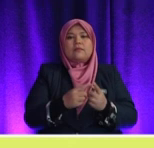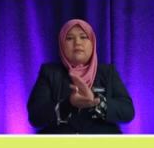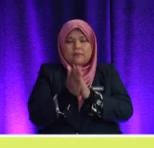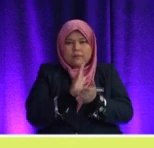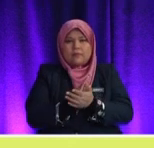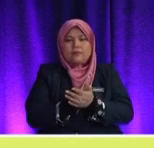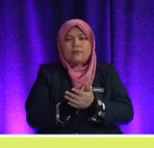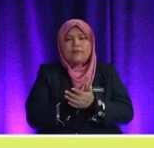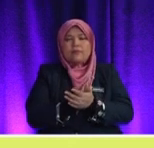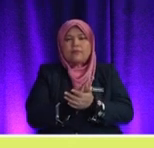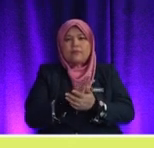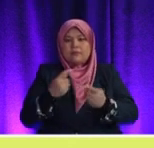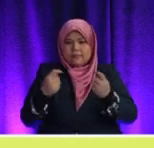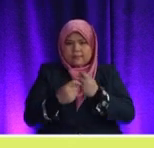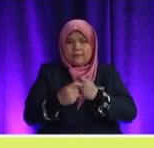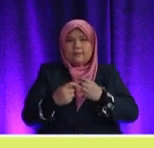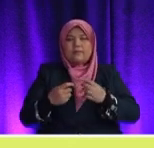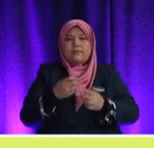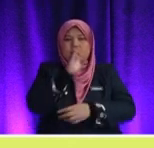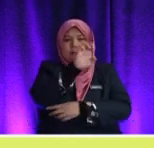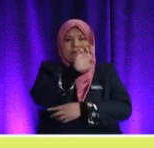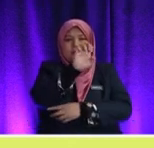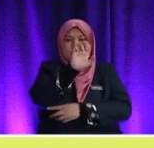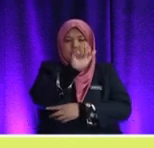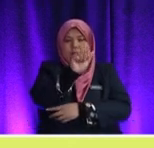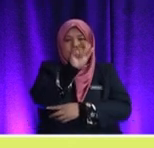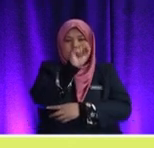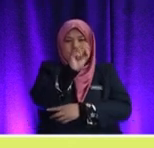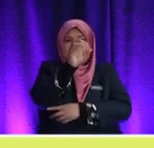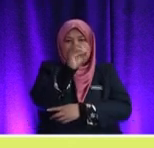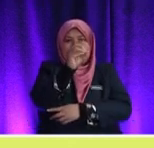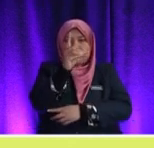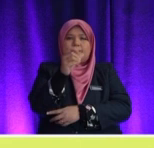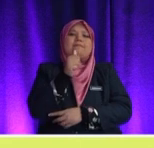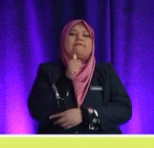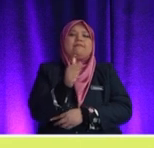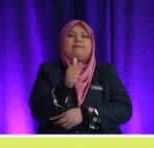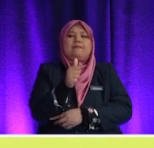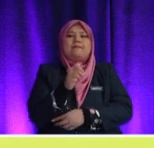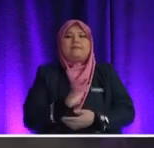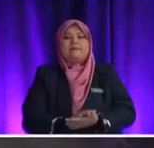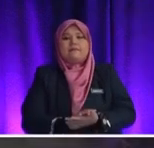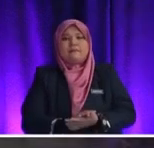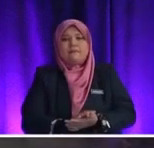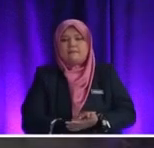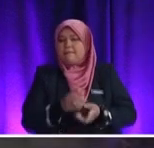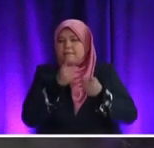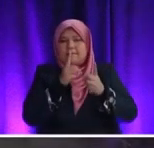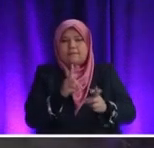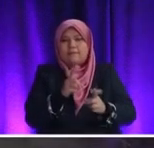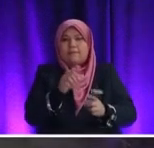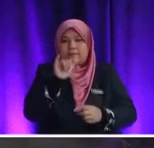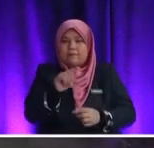sebab bertindak sebagai elektrode nonoji2002 se ini adalah jawaban yang